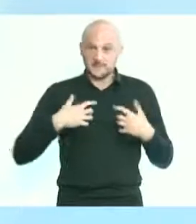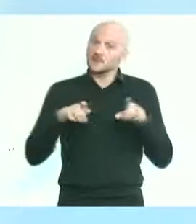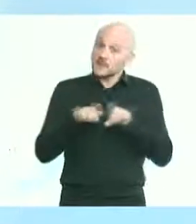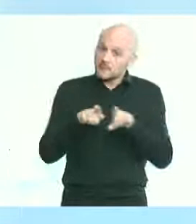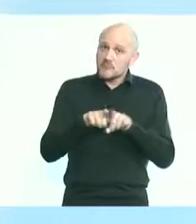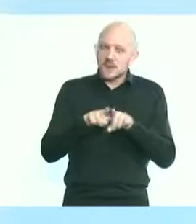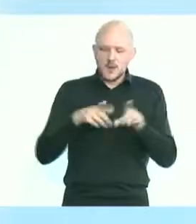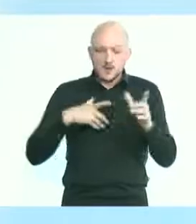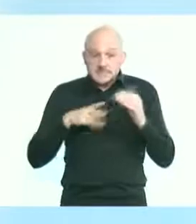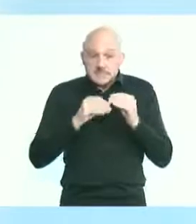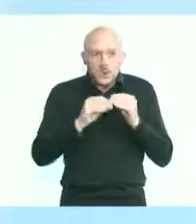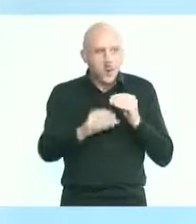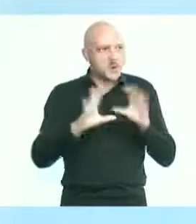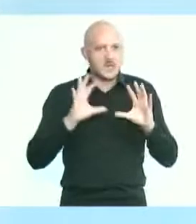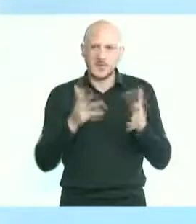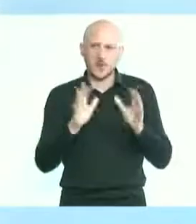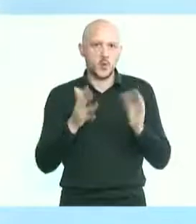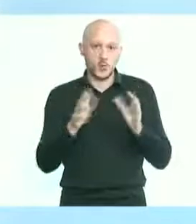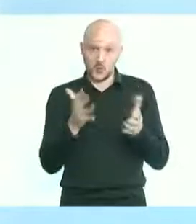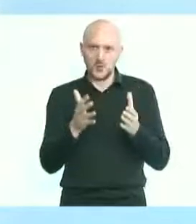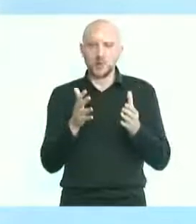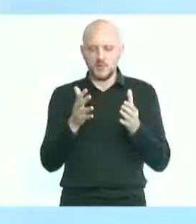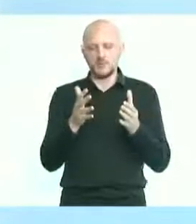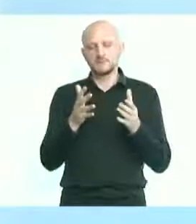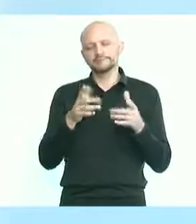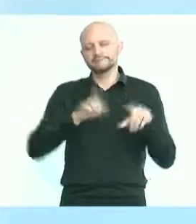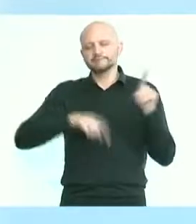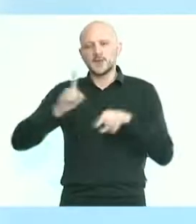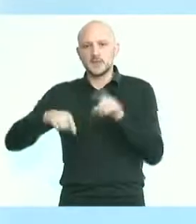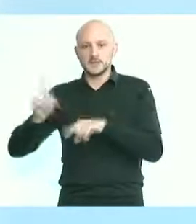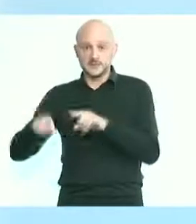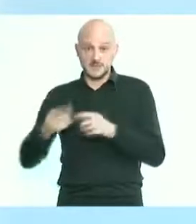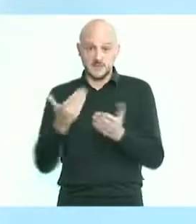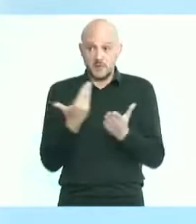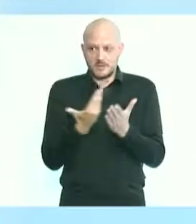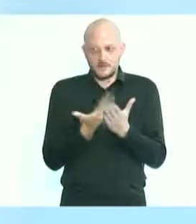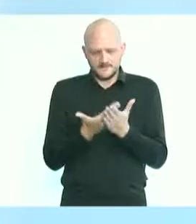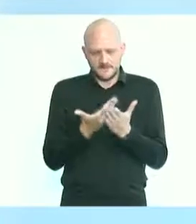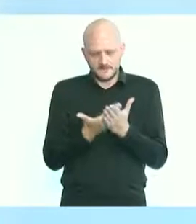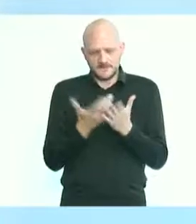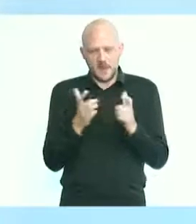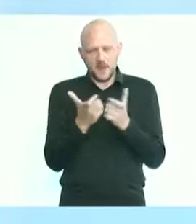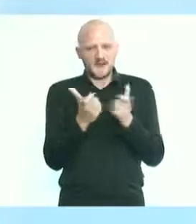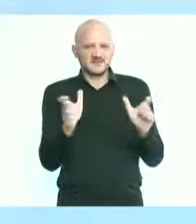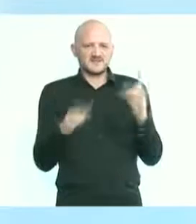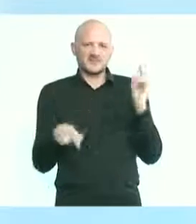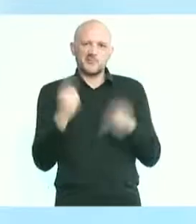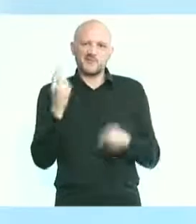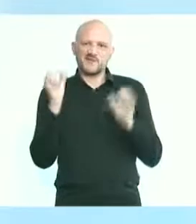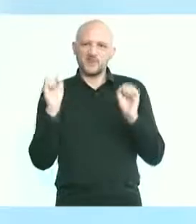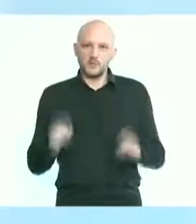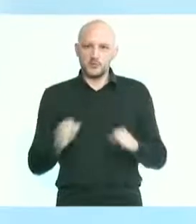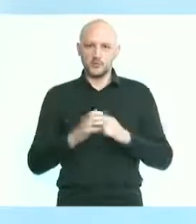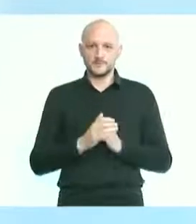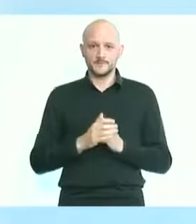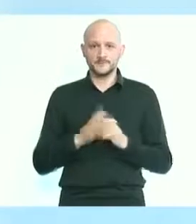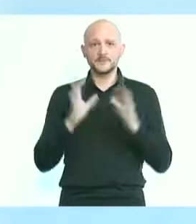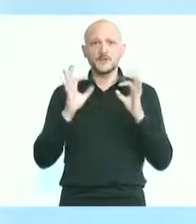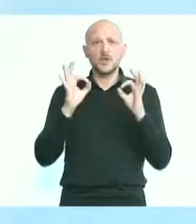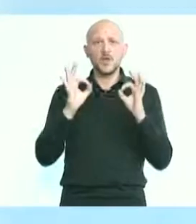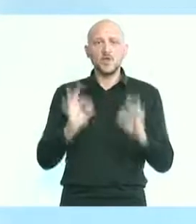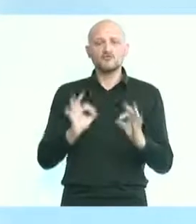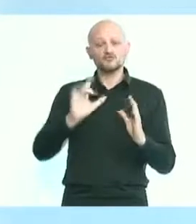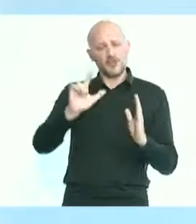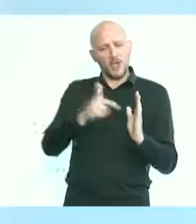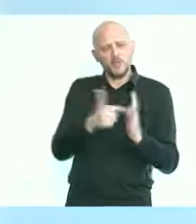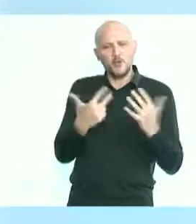façon réaliste, pour garantir l'accessibilité de son établissement. Dans le cadre du comité interministériel du handicap du 25 octobre